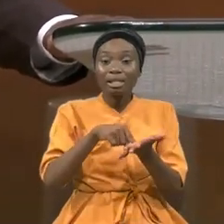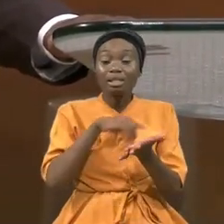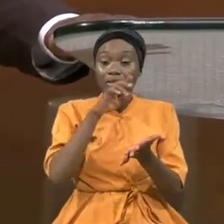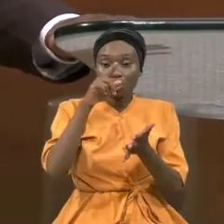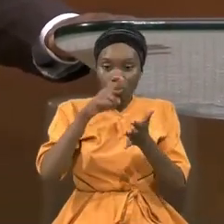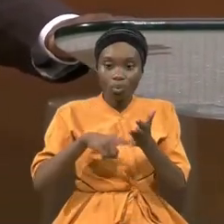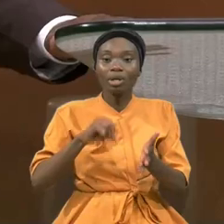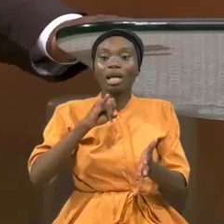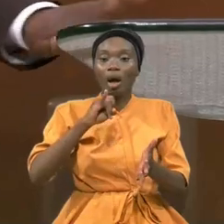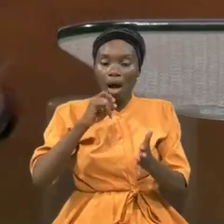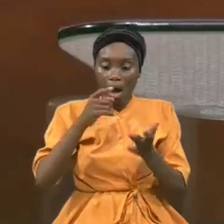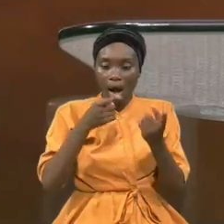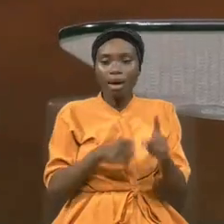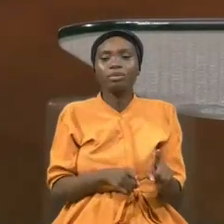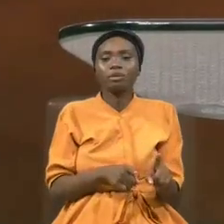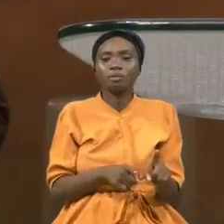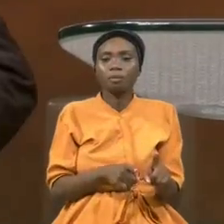Voici ce qui s'est passé.